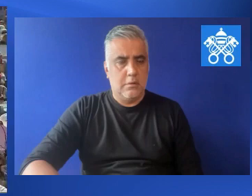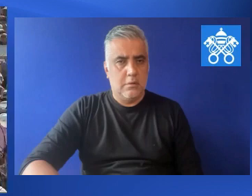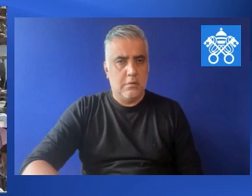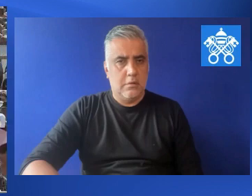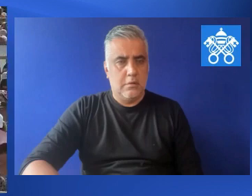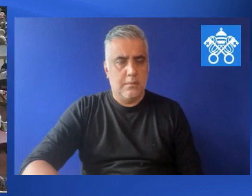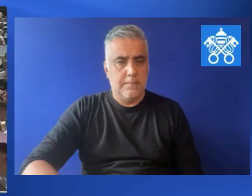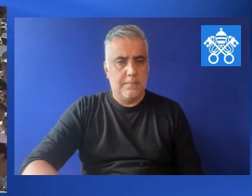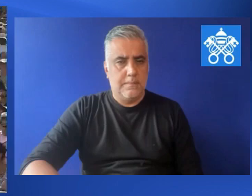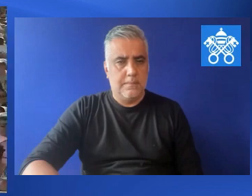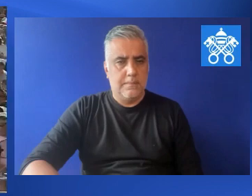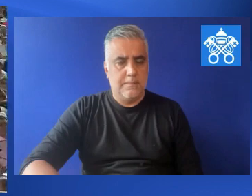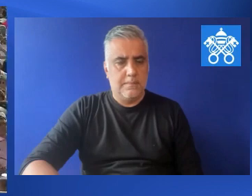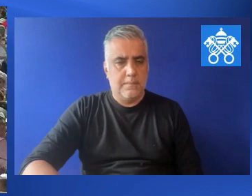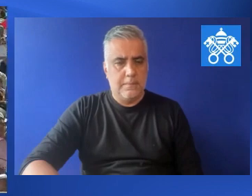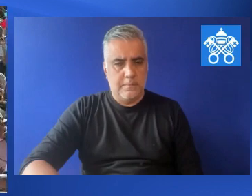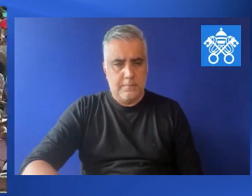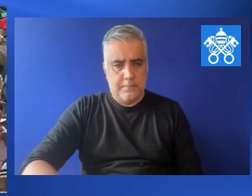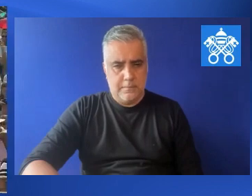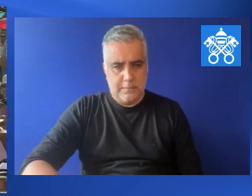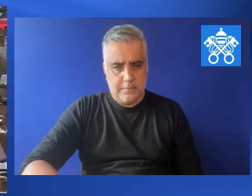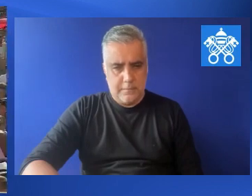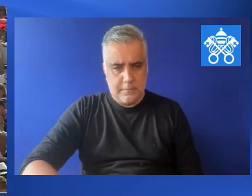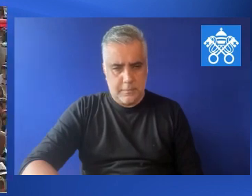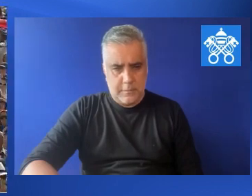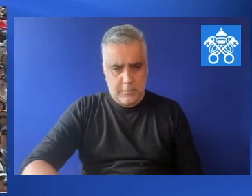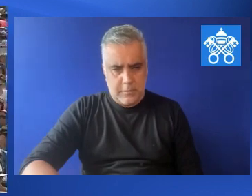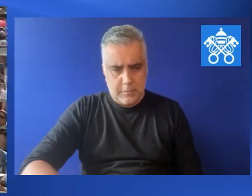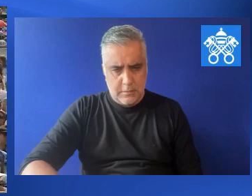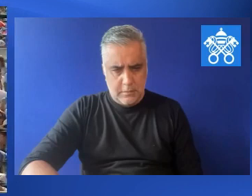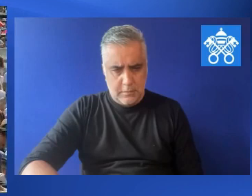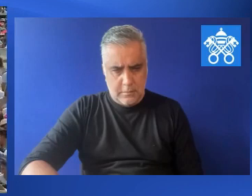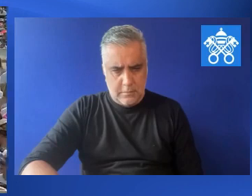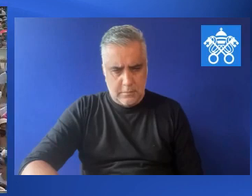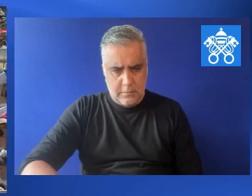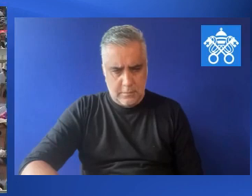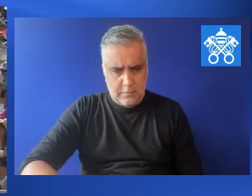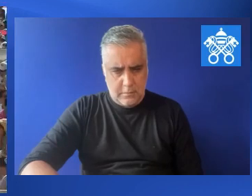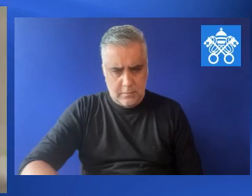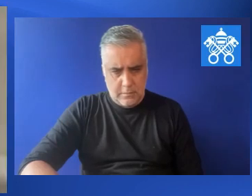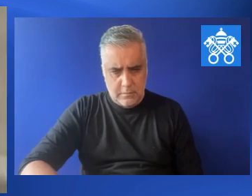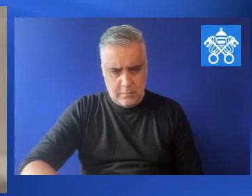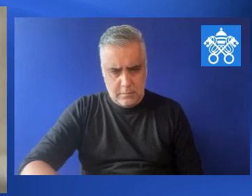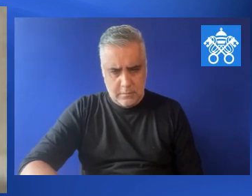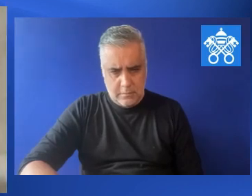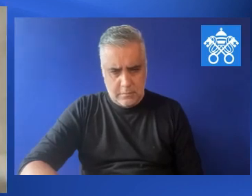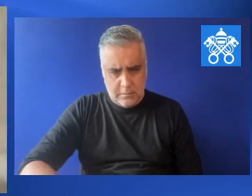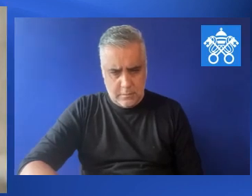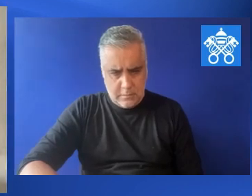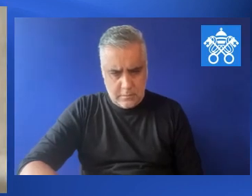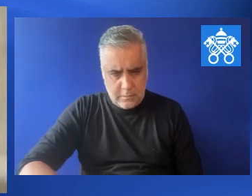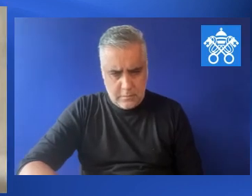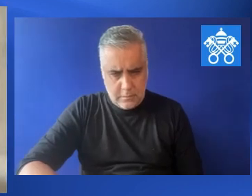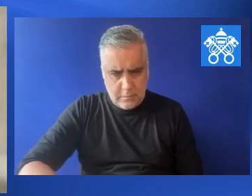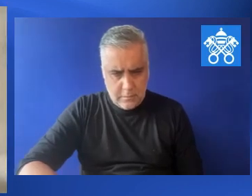Der Heilige Vater sagte: Herzlich grüße ich die Pilger deutscher Sprache. Zum Hochfest